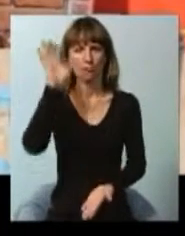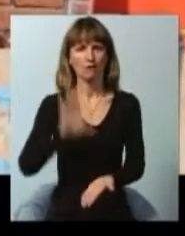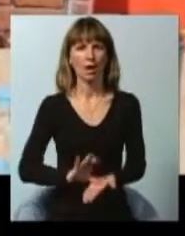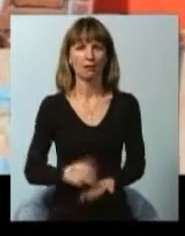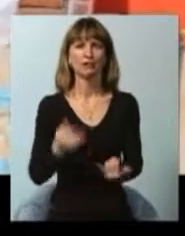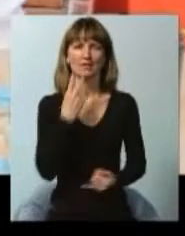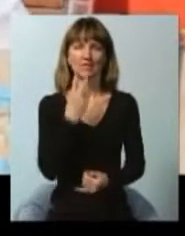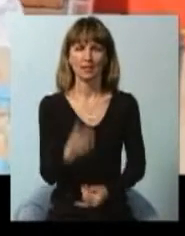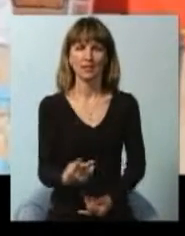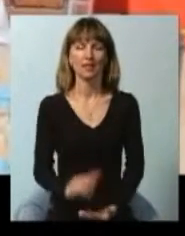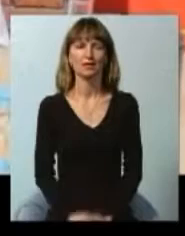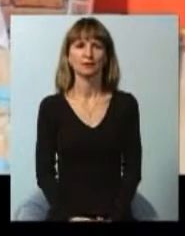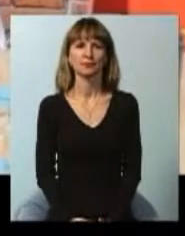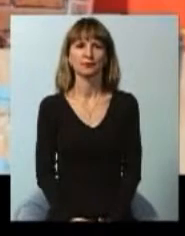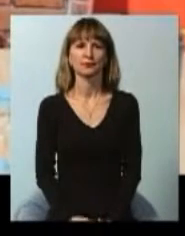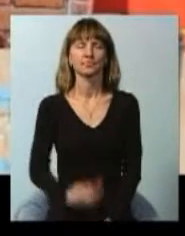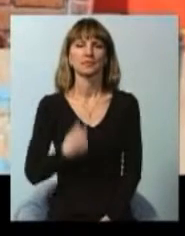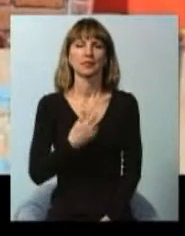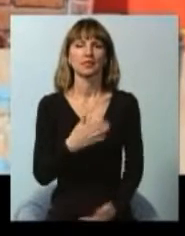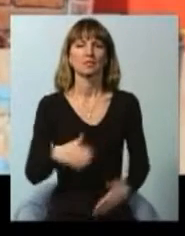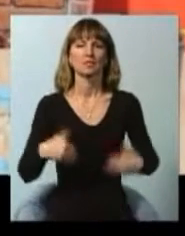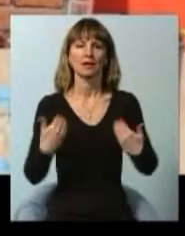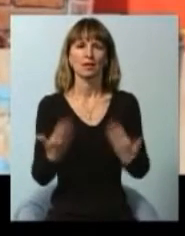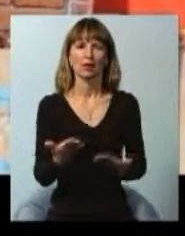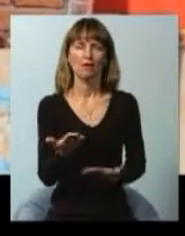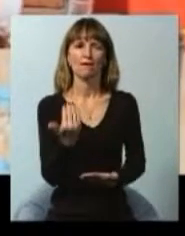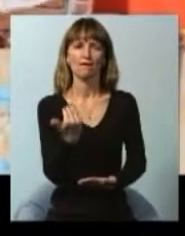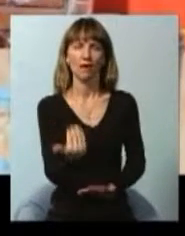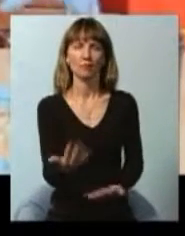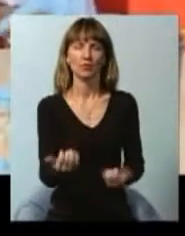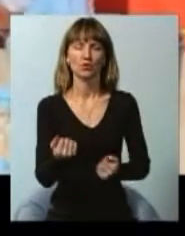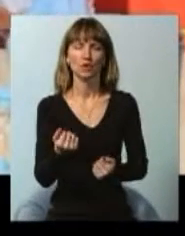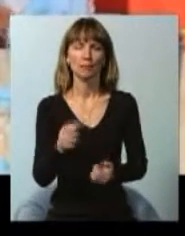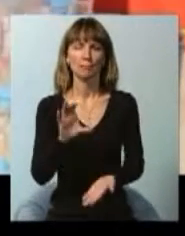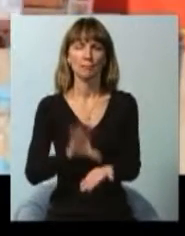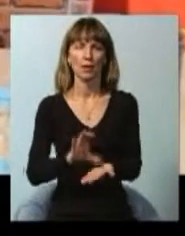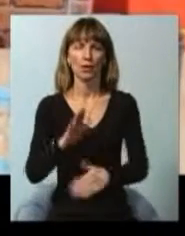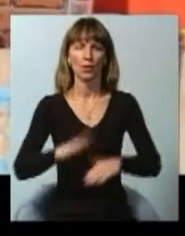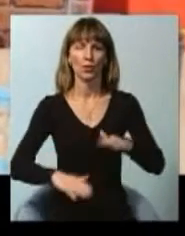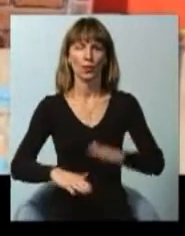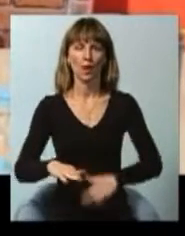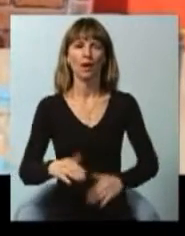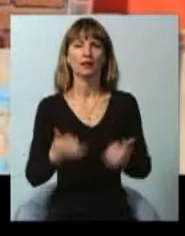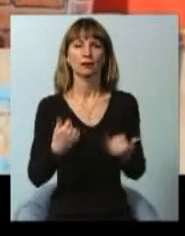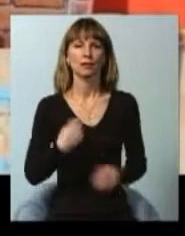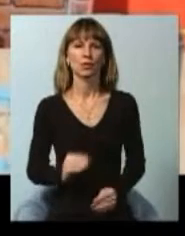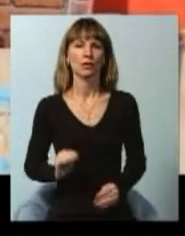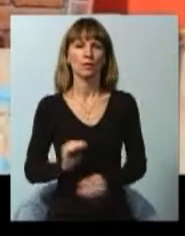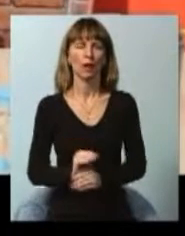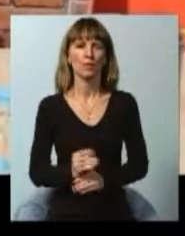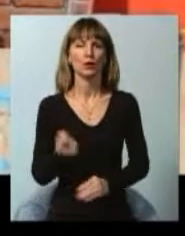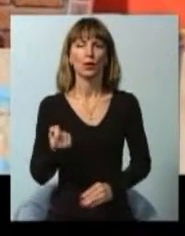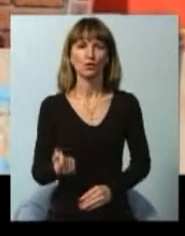зараз її бачите. Я пропоную вам, тримайте банку в руках. Тепер ми додаємо туди